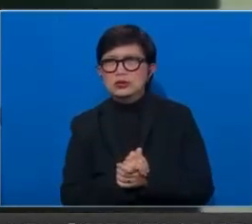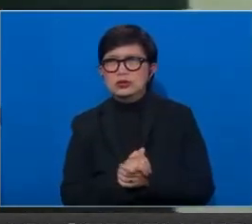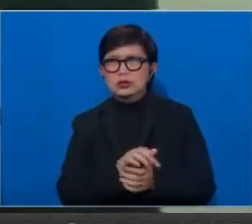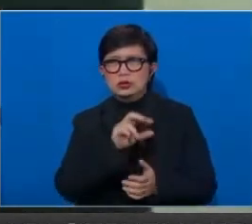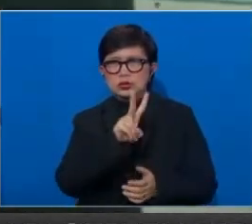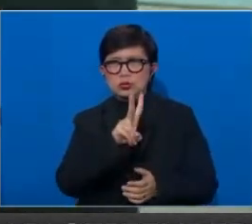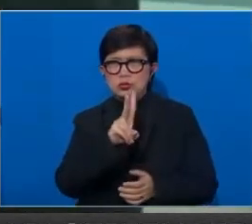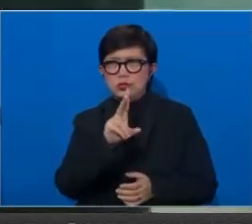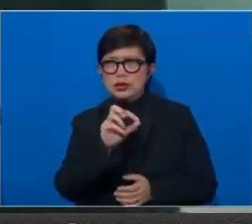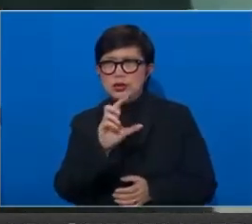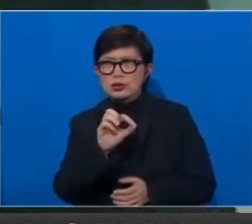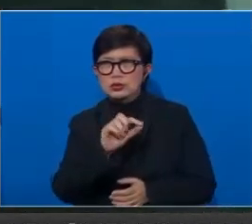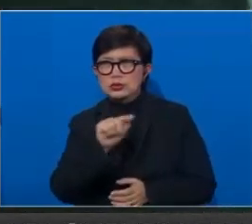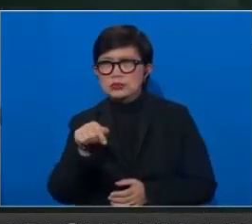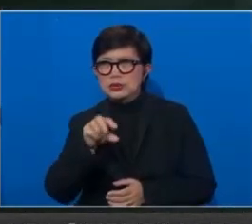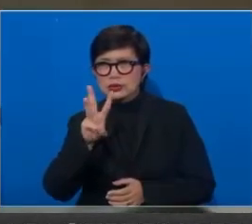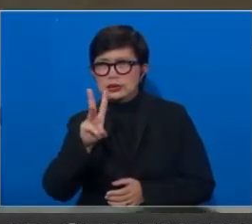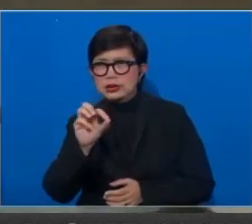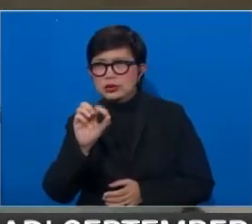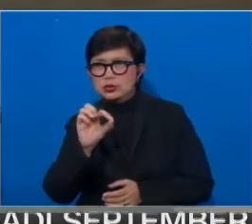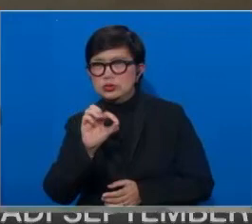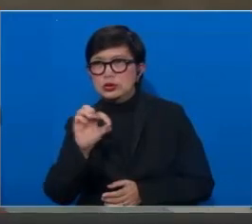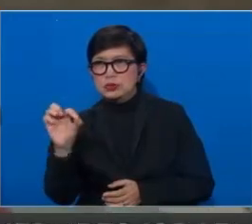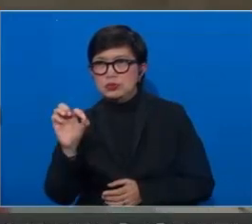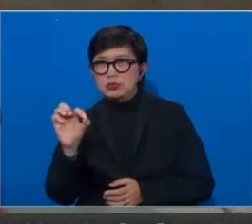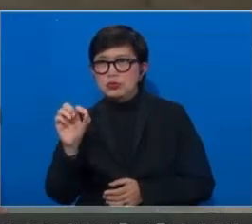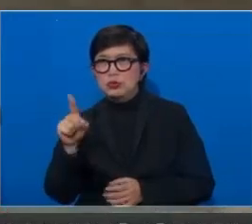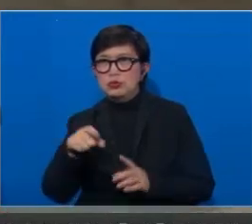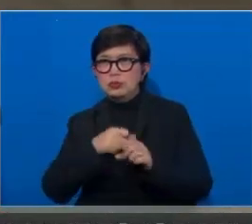250-300 ribu rupiah. Setiap bulan, Eka mampu melayani pembelian sekitar